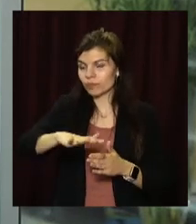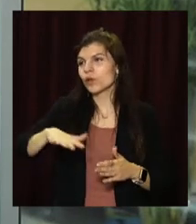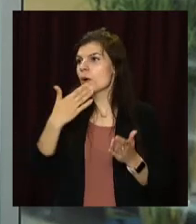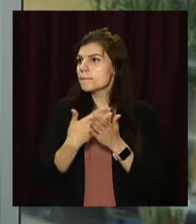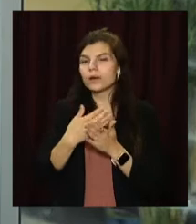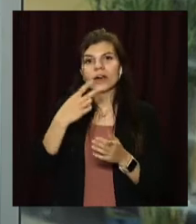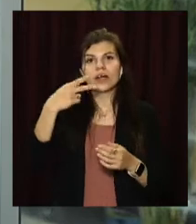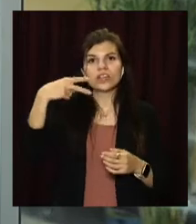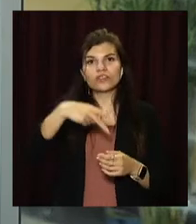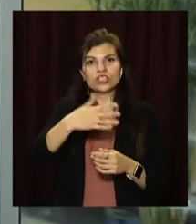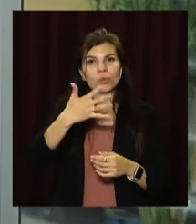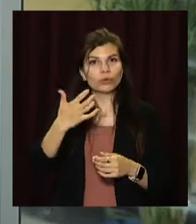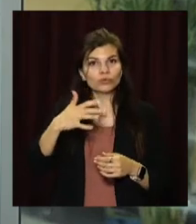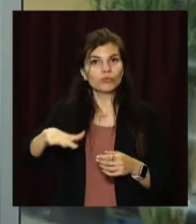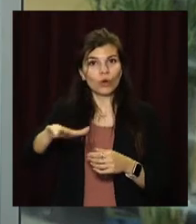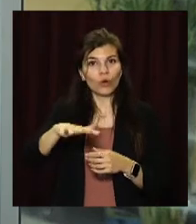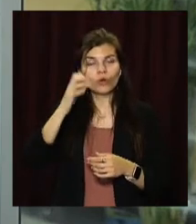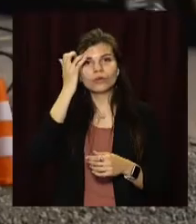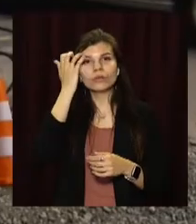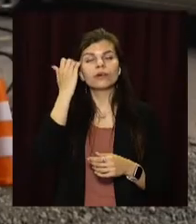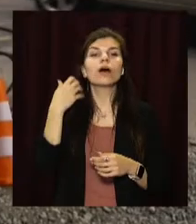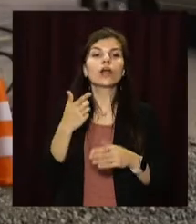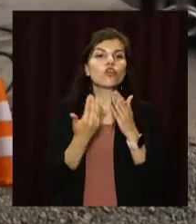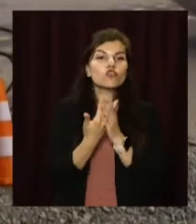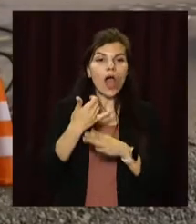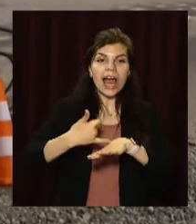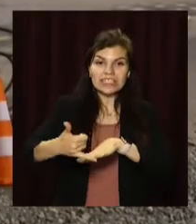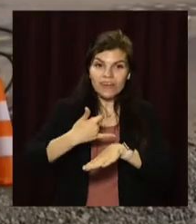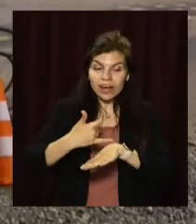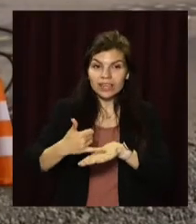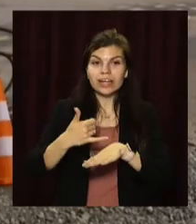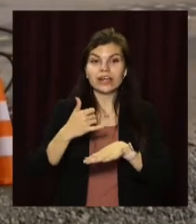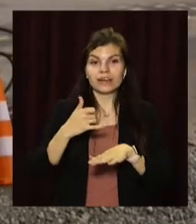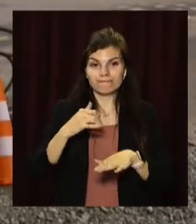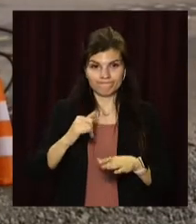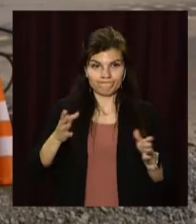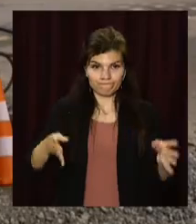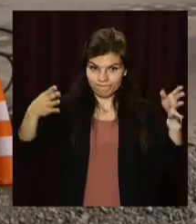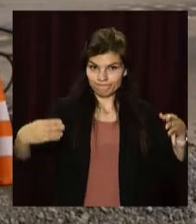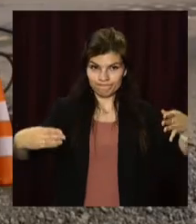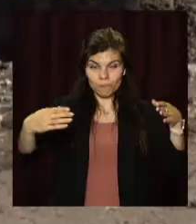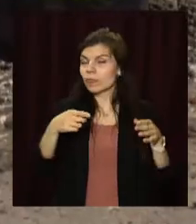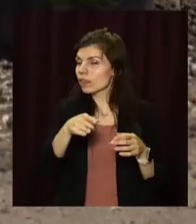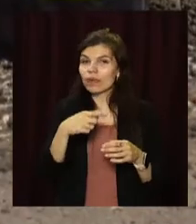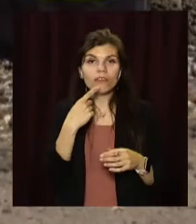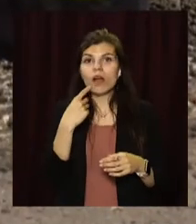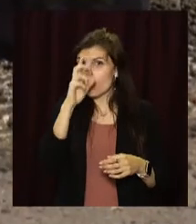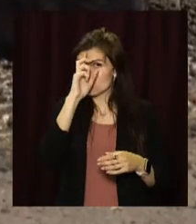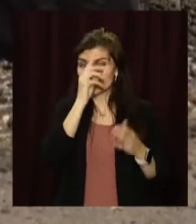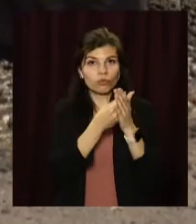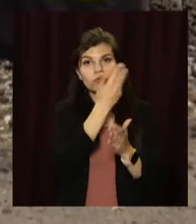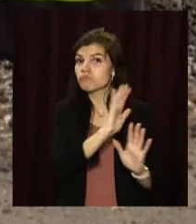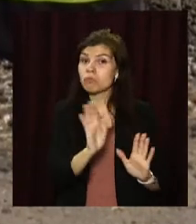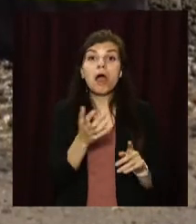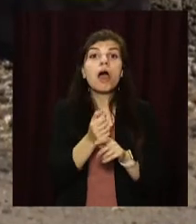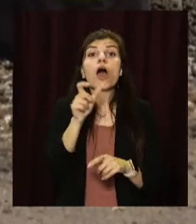2,5 тисяч квадратів. Тут укладають новий асфальт та встановлюють бордюри. Роботи не за рахунок бюджету, а за гроші,